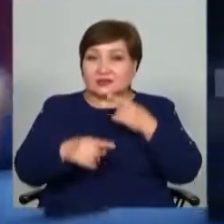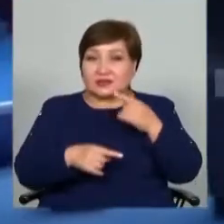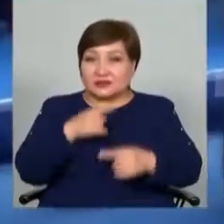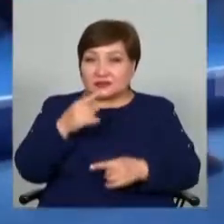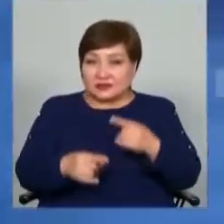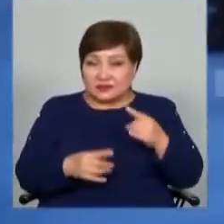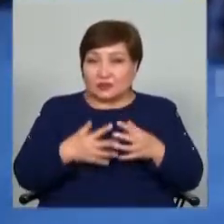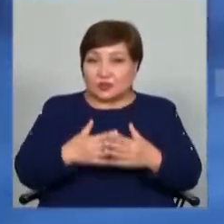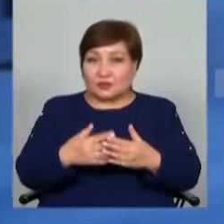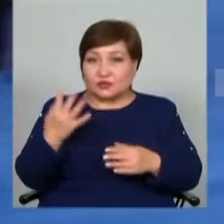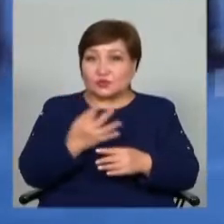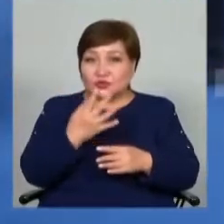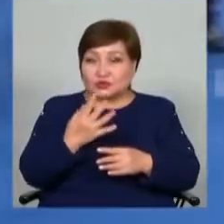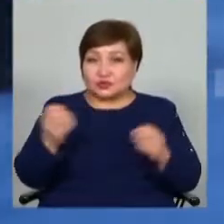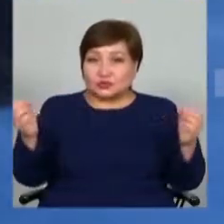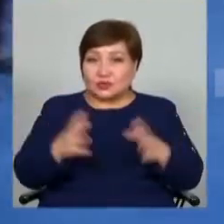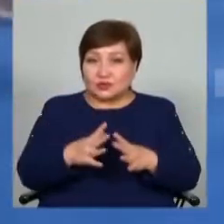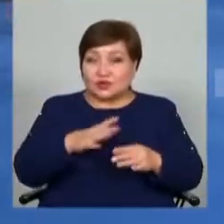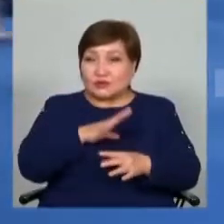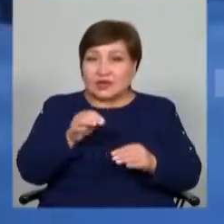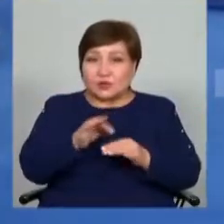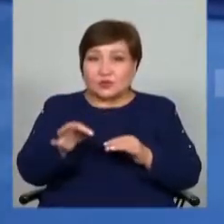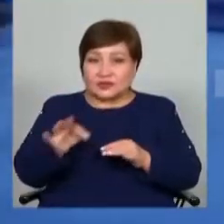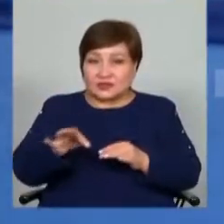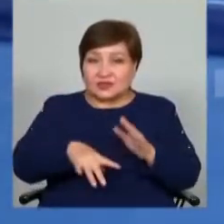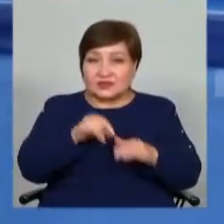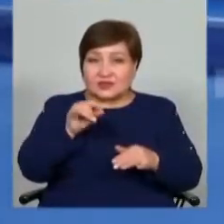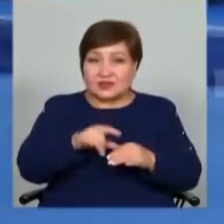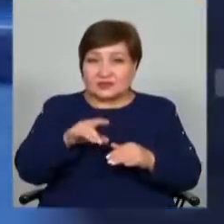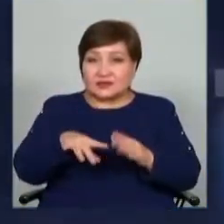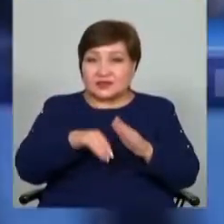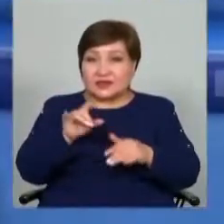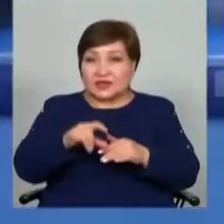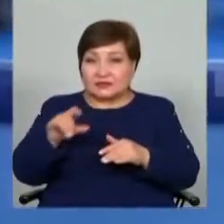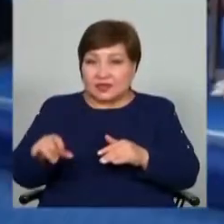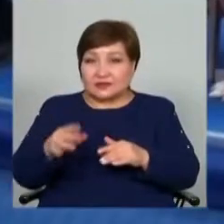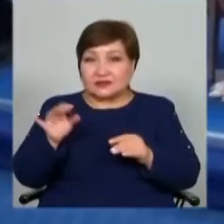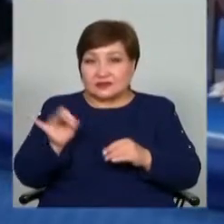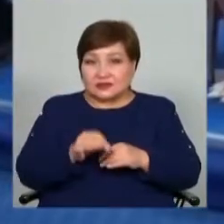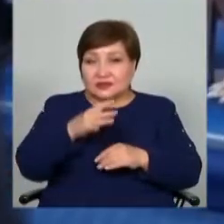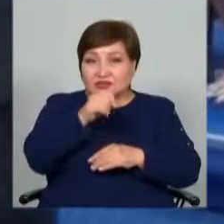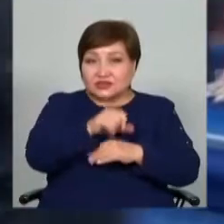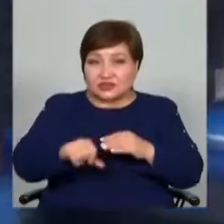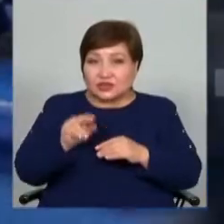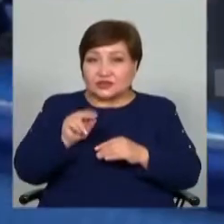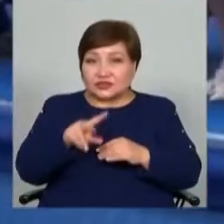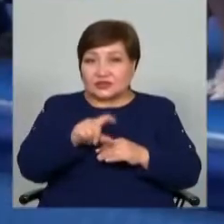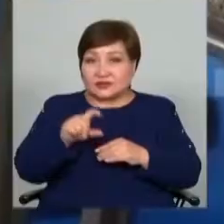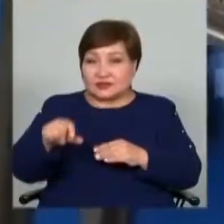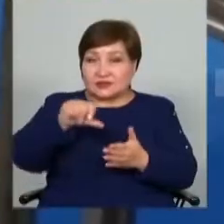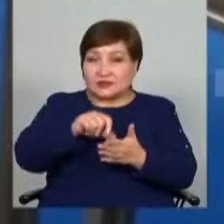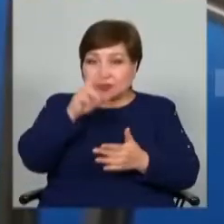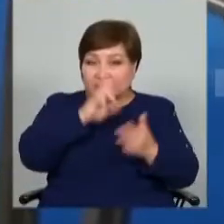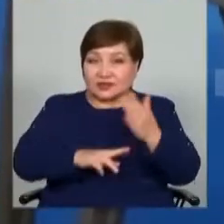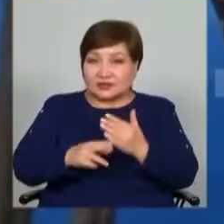барлық облыстардан делегаттар қазақ қоғамдастығының шетелдердегі өкілдері де қатысты. Мемлекеттік тілдің қолданылуы мен дамуы оның мәртебесін